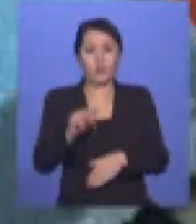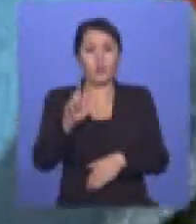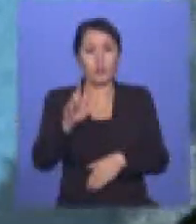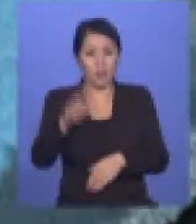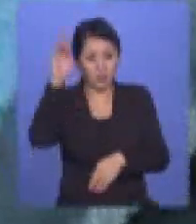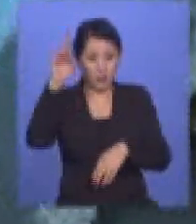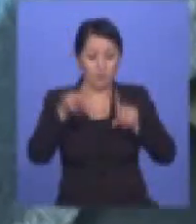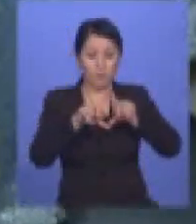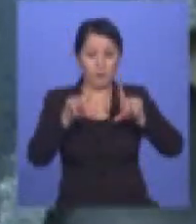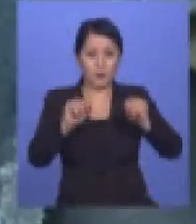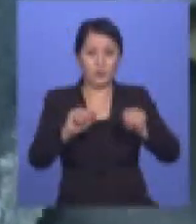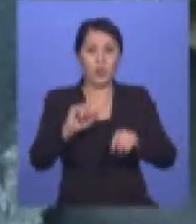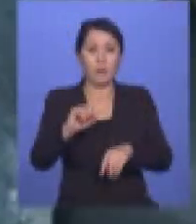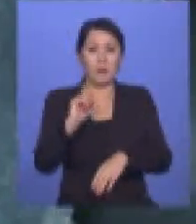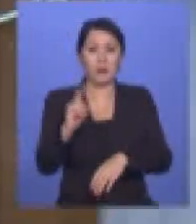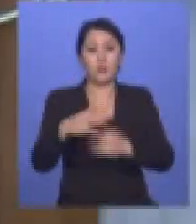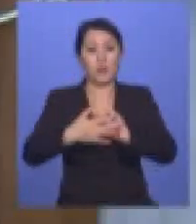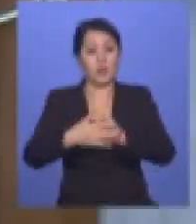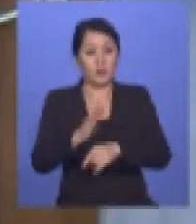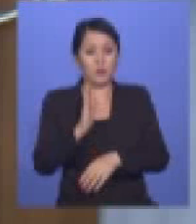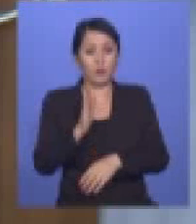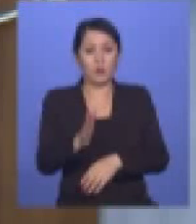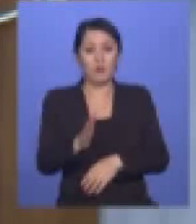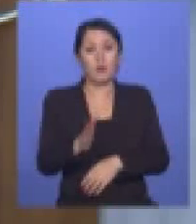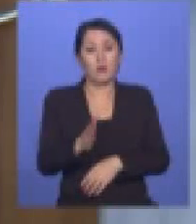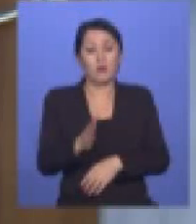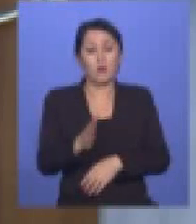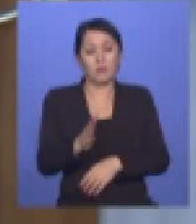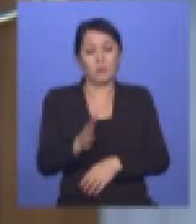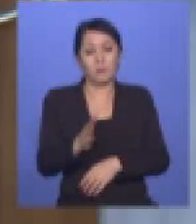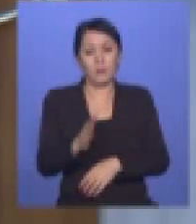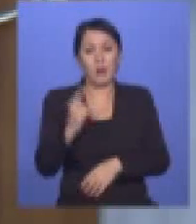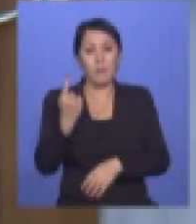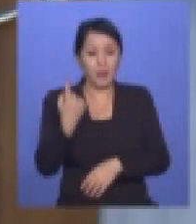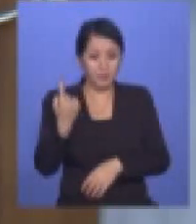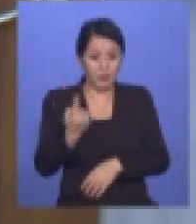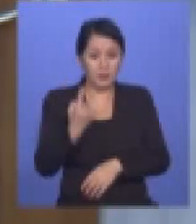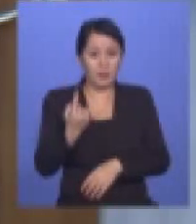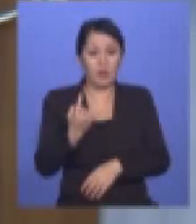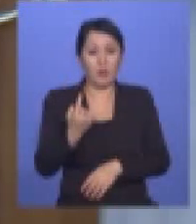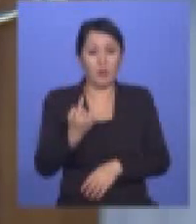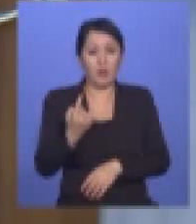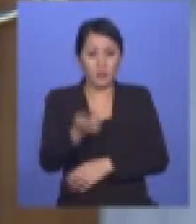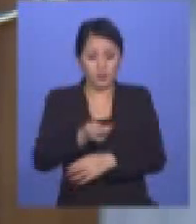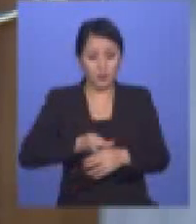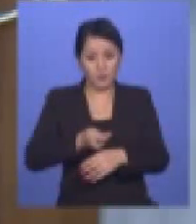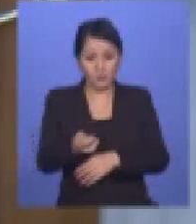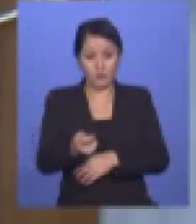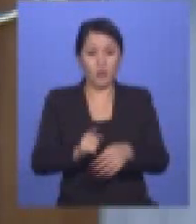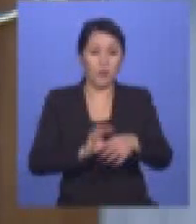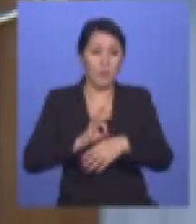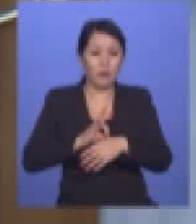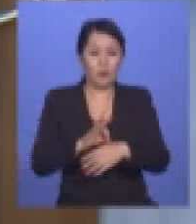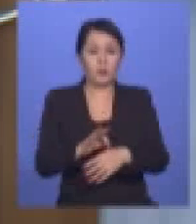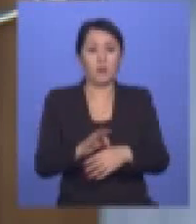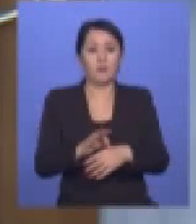мектебінде бірінші сыныптар ашылатын болып жатыр. Сол бірінші сыныптарға қазір өтініштерді қабылдау жүргізіліп